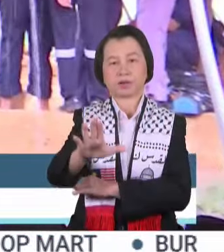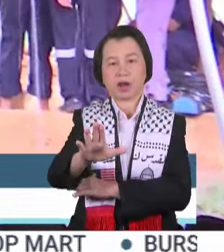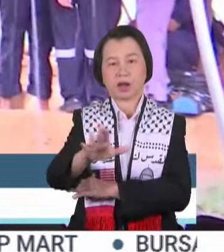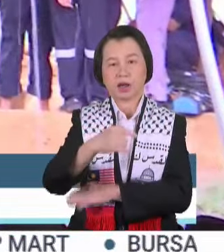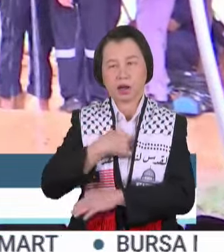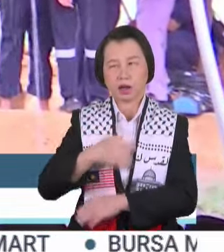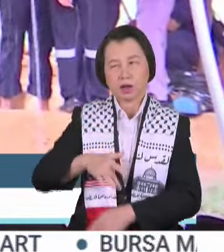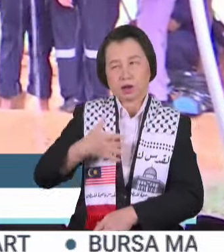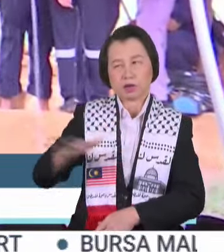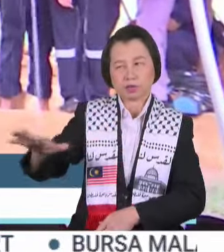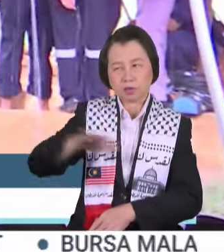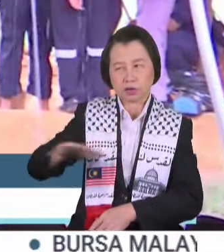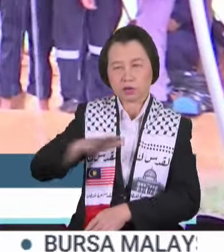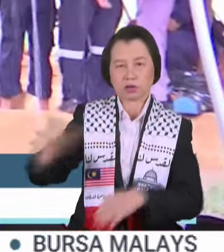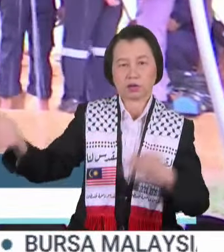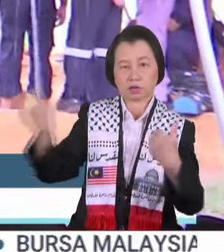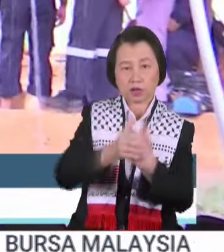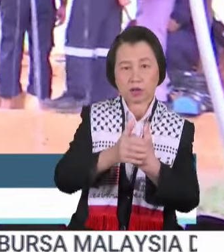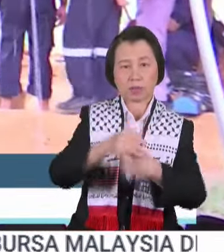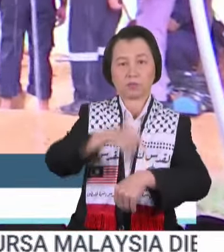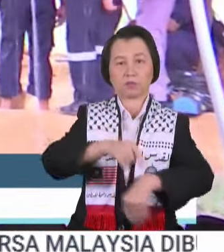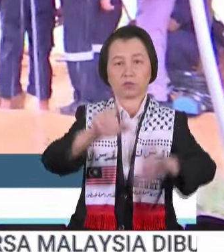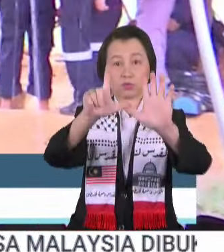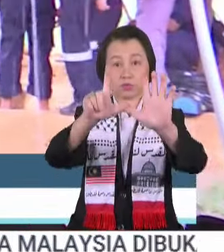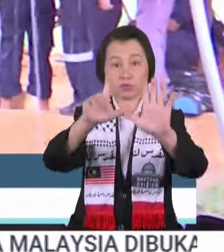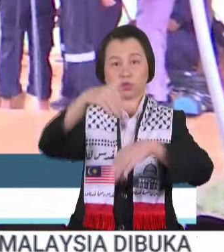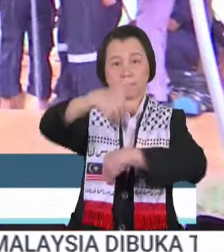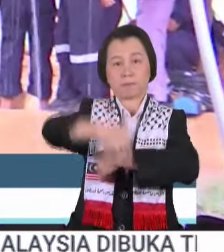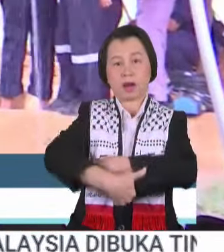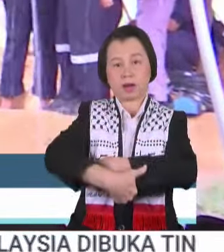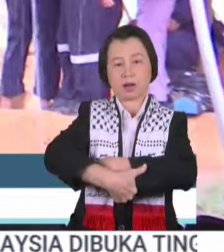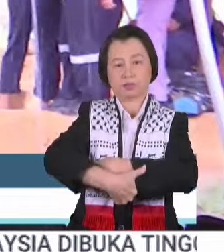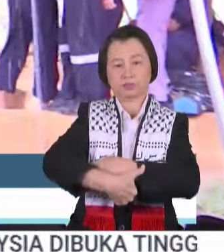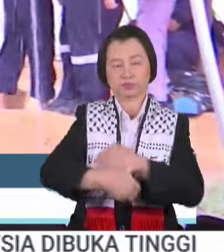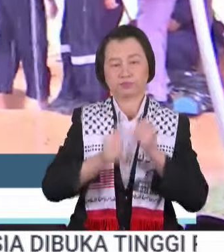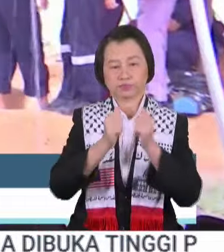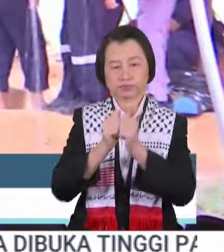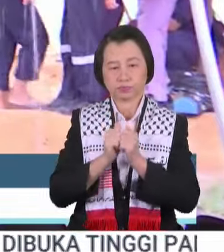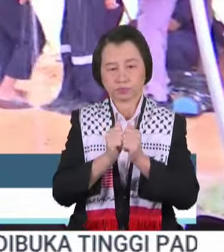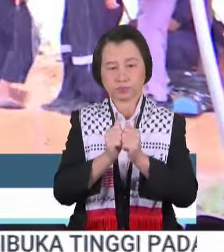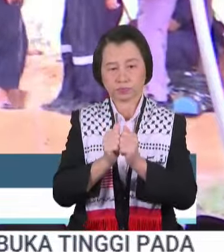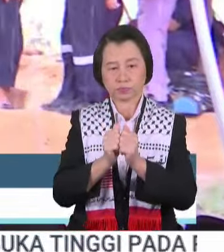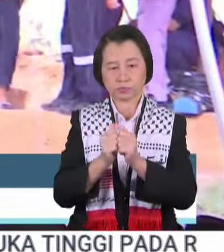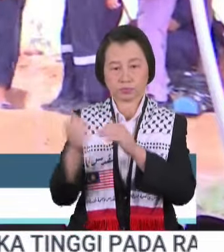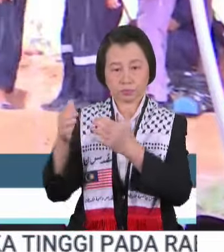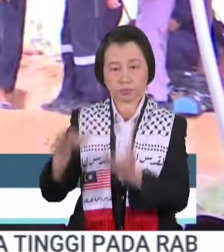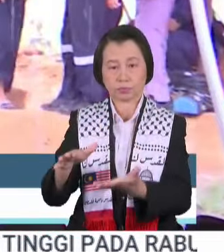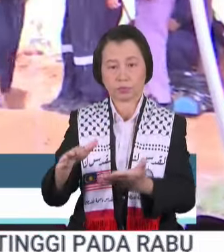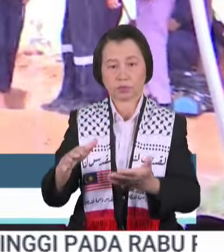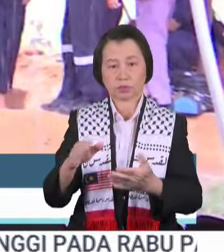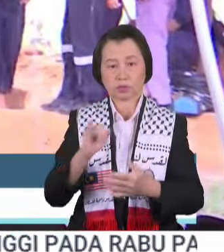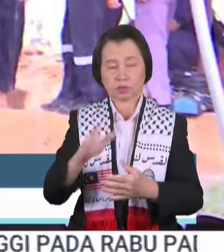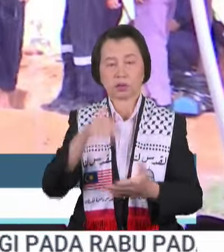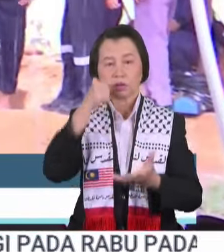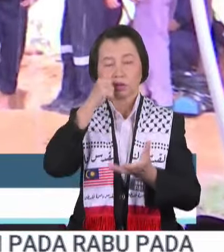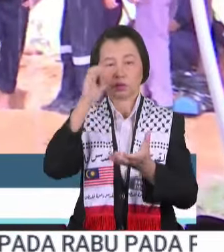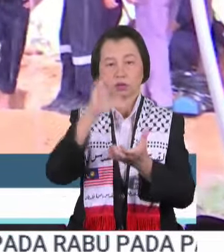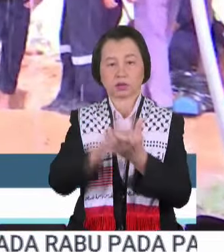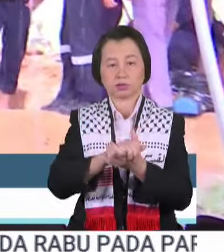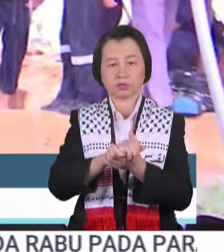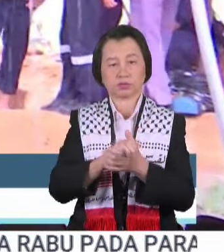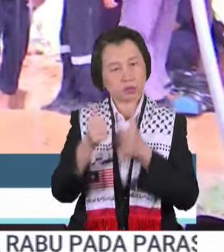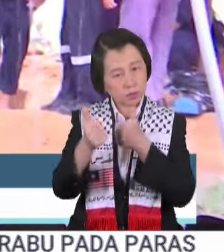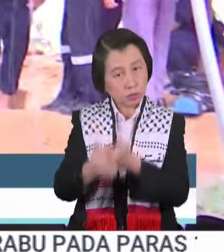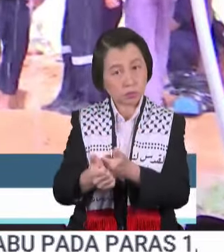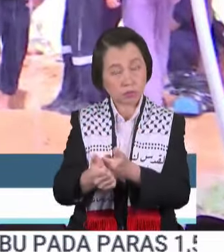jangkakan akan tiba kira-kira pukul 7 malam nanti. Mengiringi jenazah ialah isteri